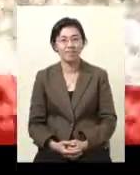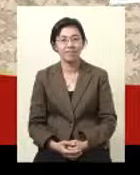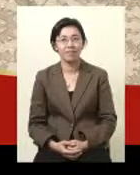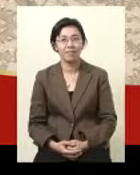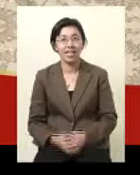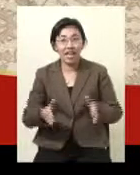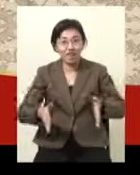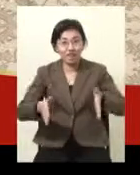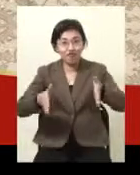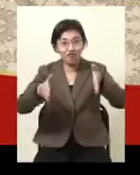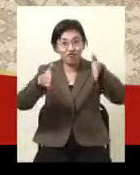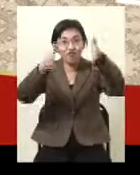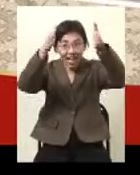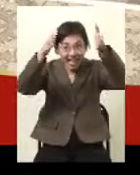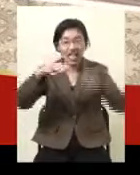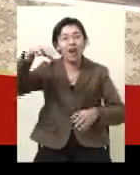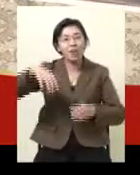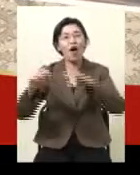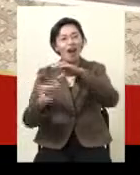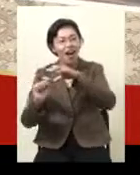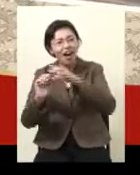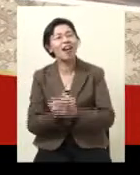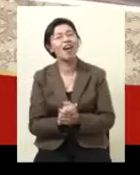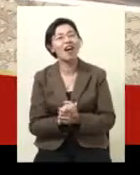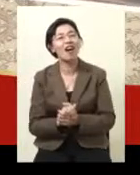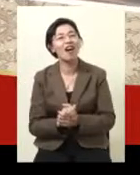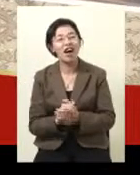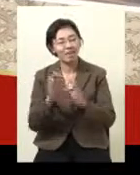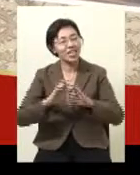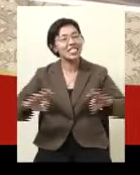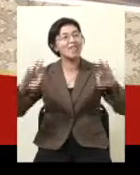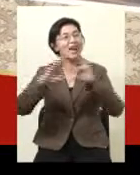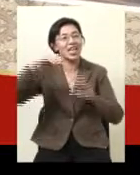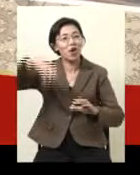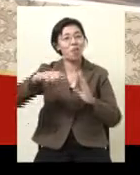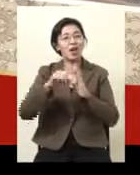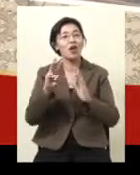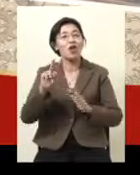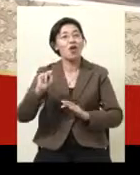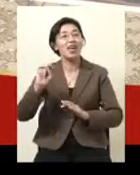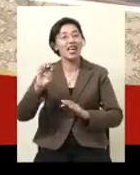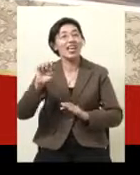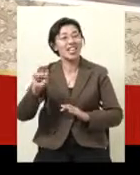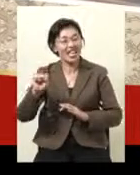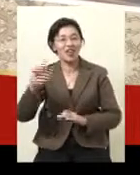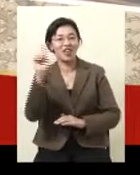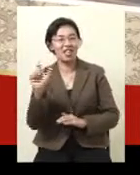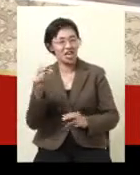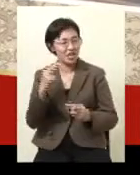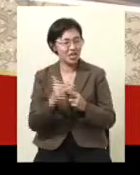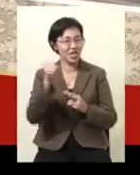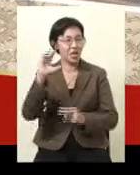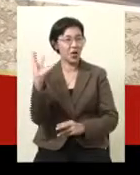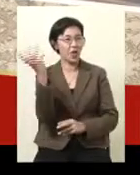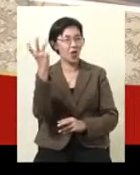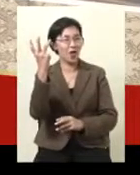เริ่มจากจัตุรัสเซนต์มาร์กและหอระฆังสัญลักษณ์ของเมืองเวนิสซึ่งเป็นสถานที่ท่องเที่ยวที่มีชื่อเสียงติดอันดับโล